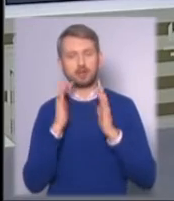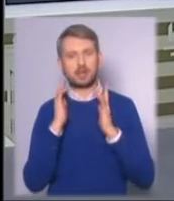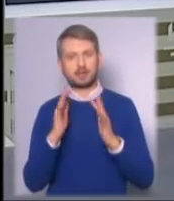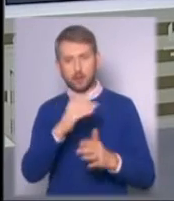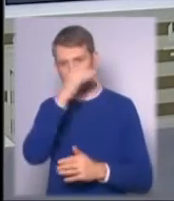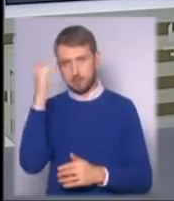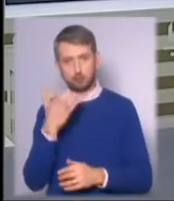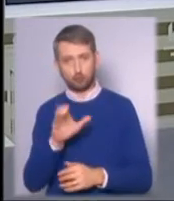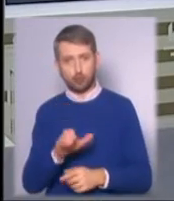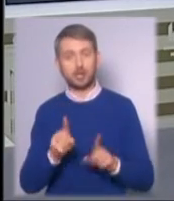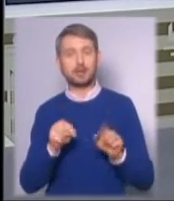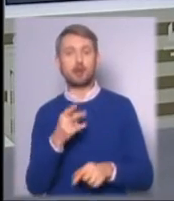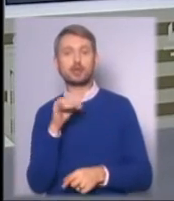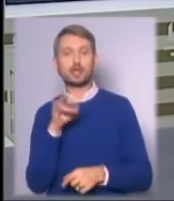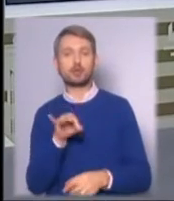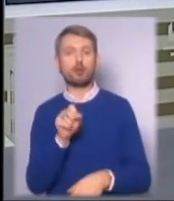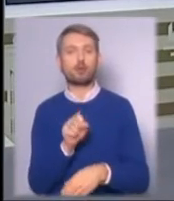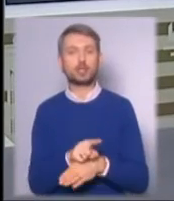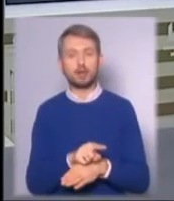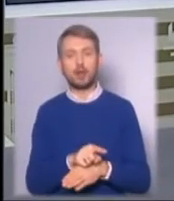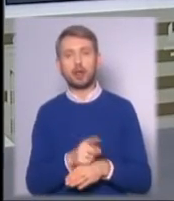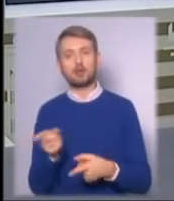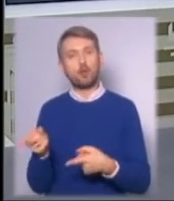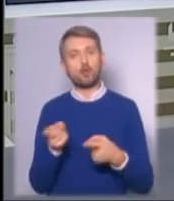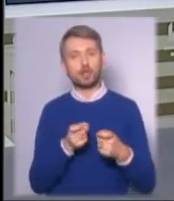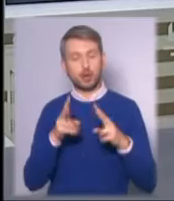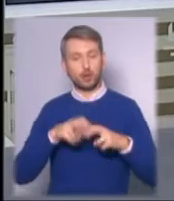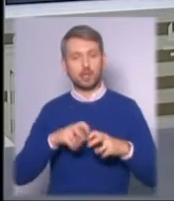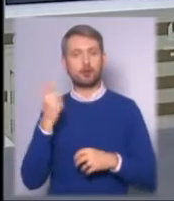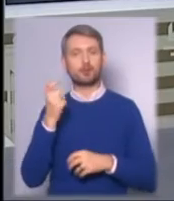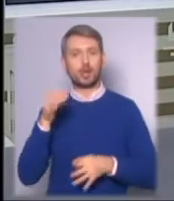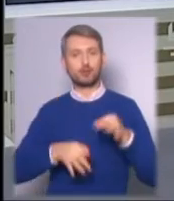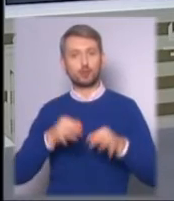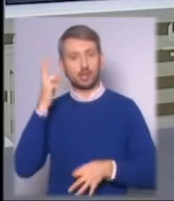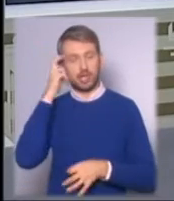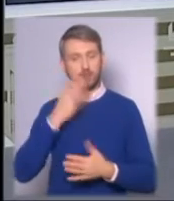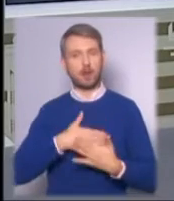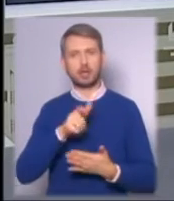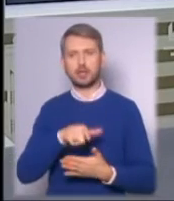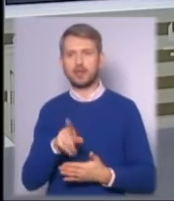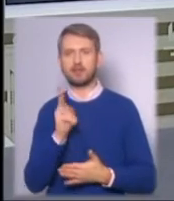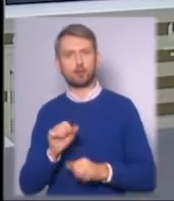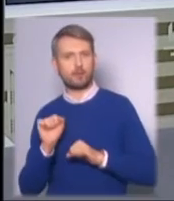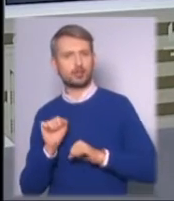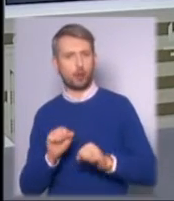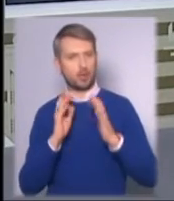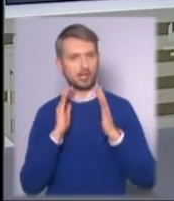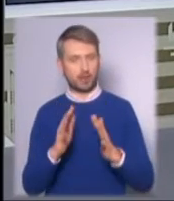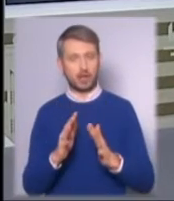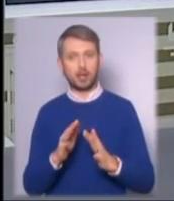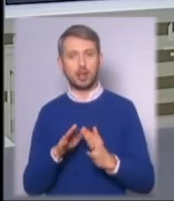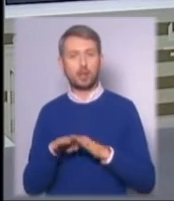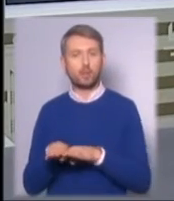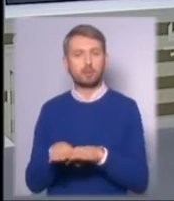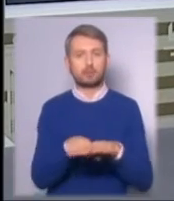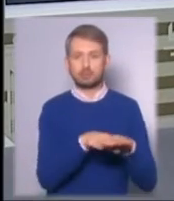Сотні. Також Віталій Кличко доручив залучити до розгляду у Господарському суді Києва активістів, які відстоюють сквер, і узгодити єдину позицію